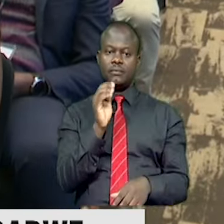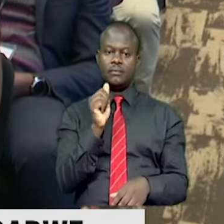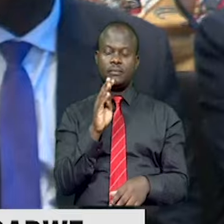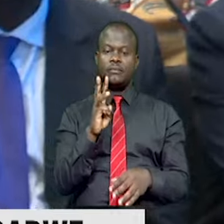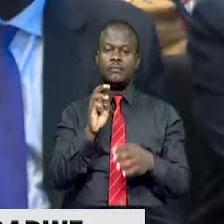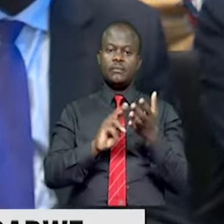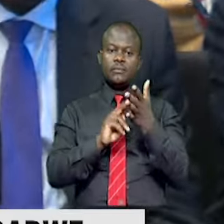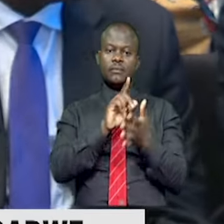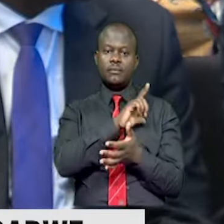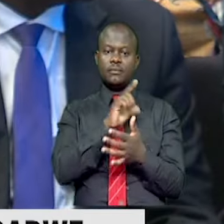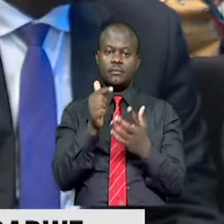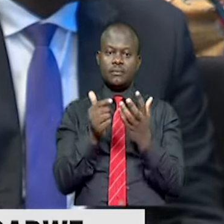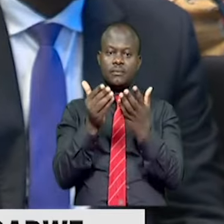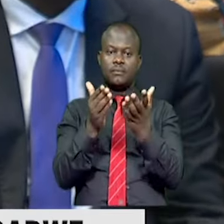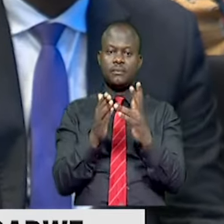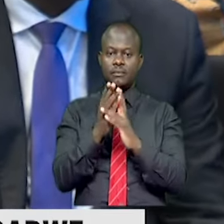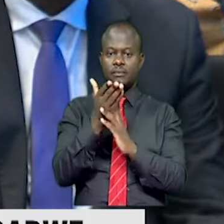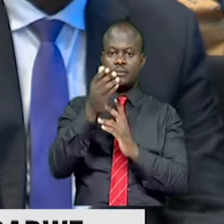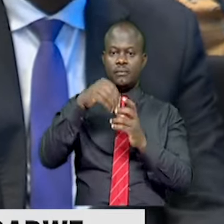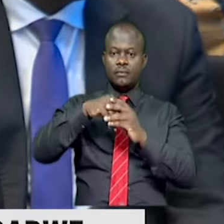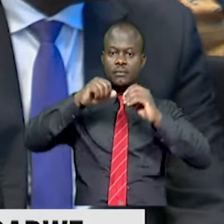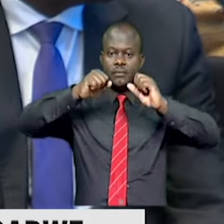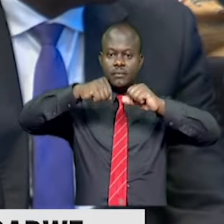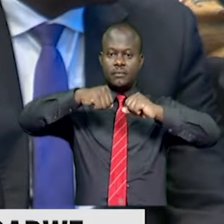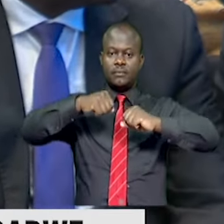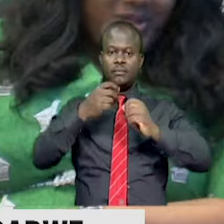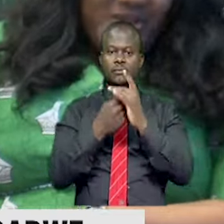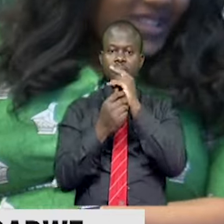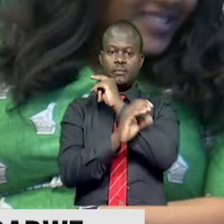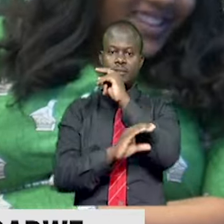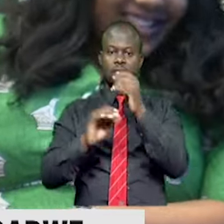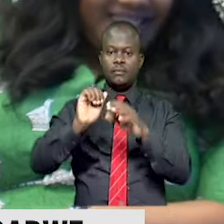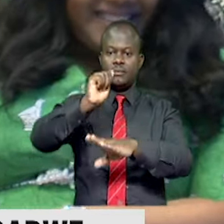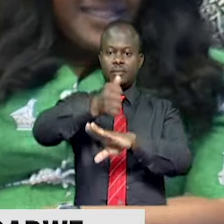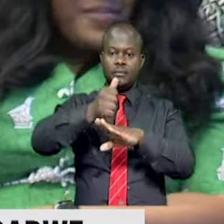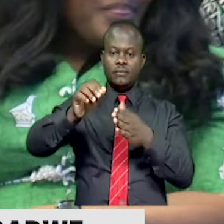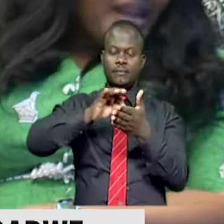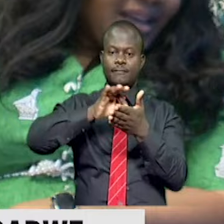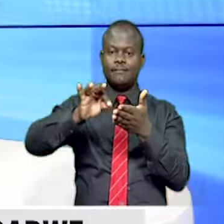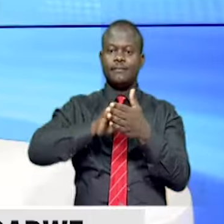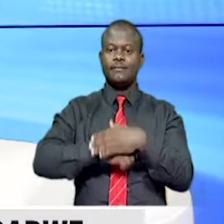gukoresha amahirwe ahari binyuze mu masezerano ibihugu byombi byashyizeho umukono.